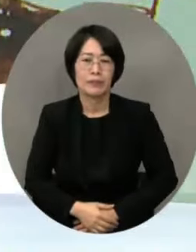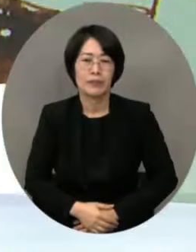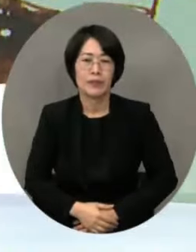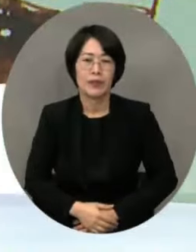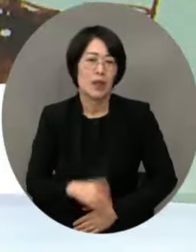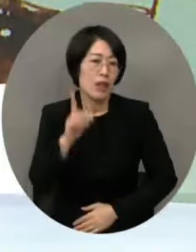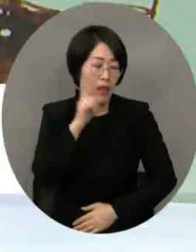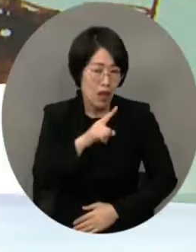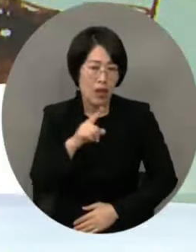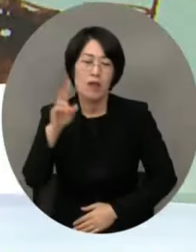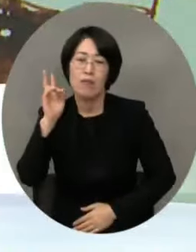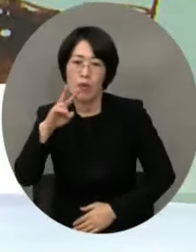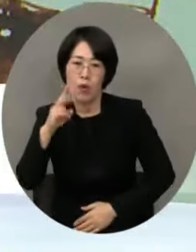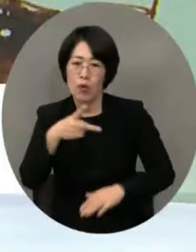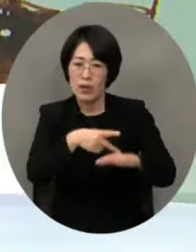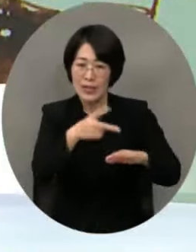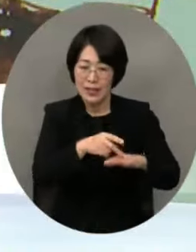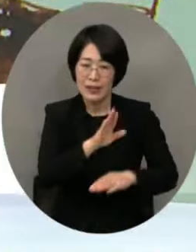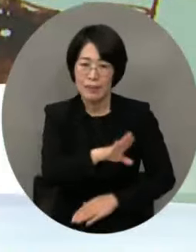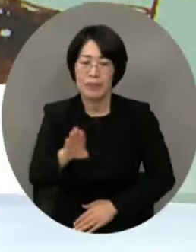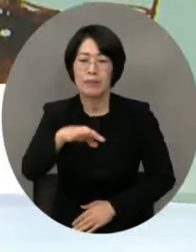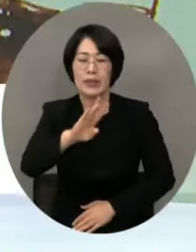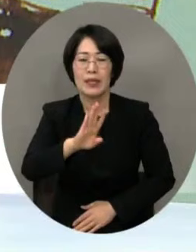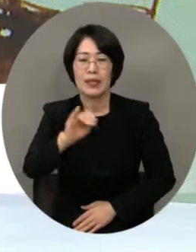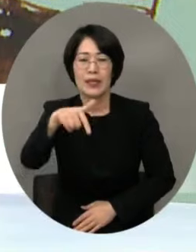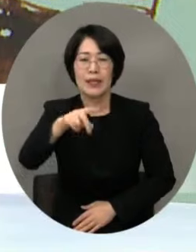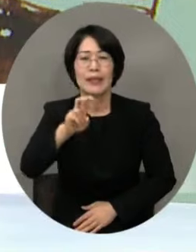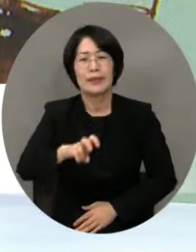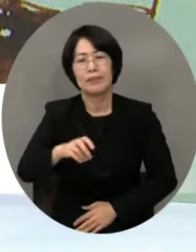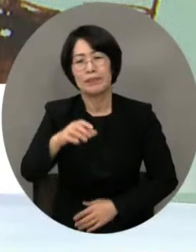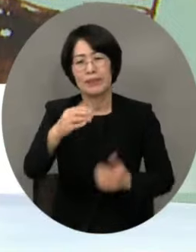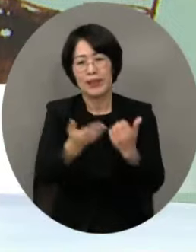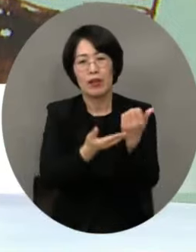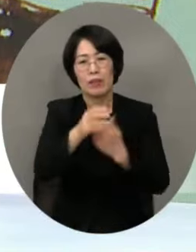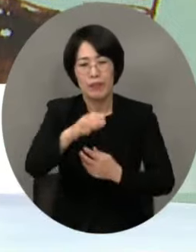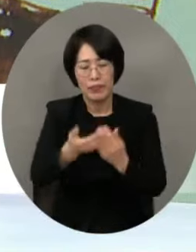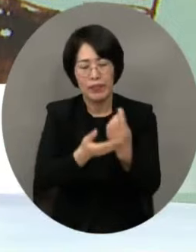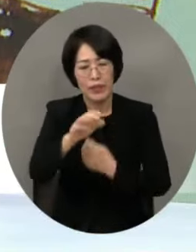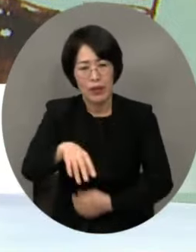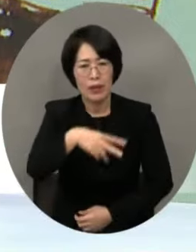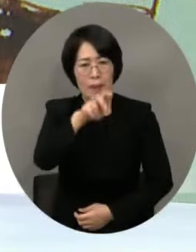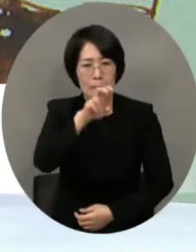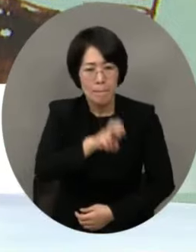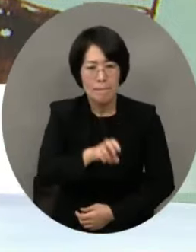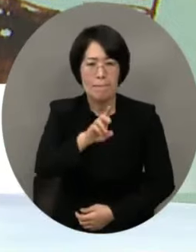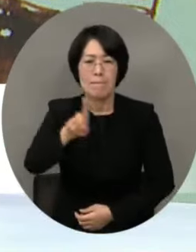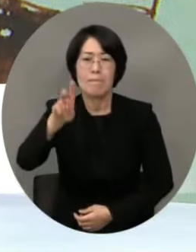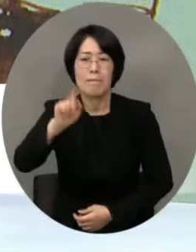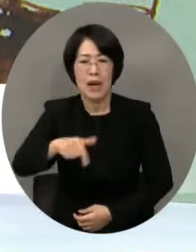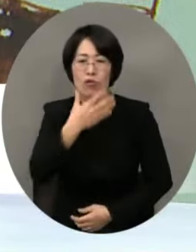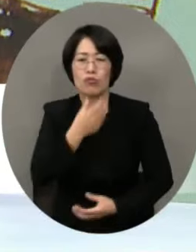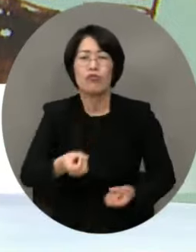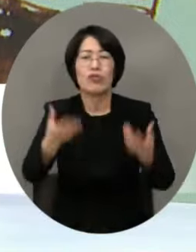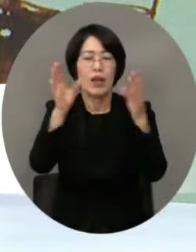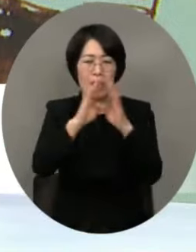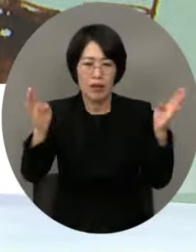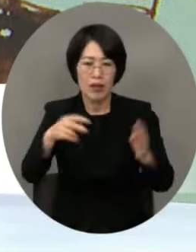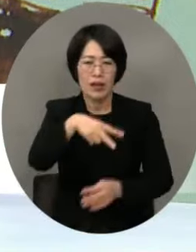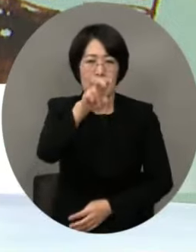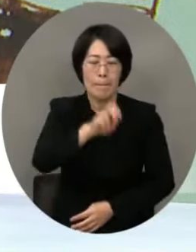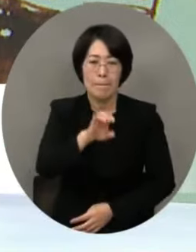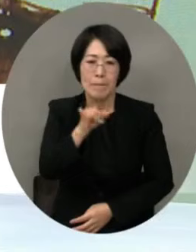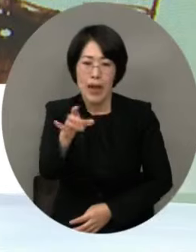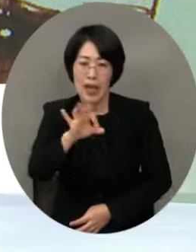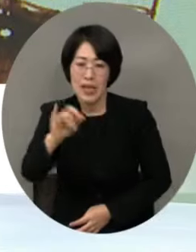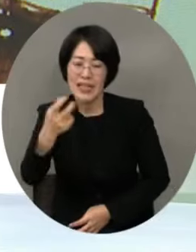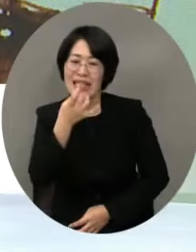주말인 내일과 모레 신안군 비금도에서 삼막 축제라는 독특한 이름의 축제가 열립니다 샴페인과